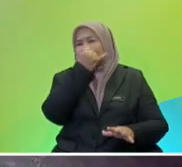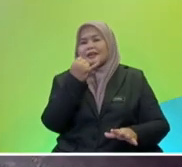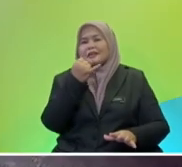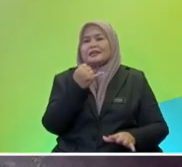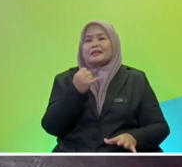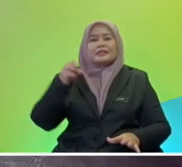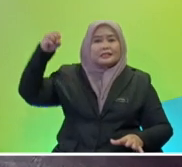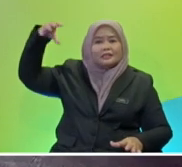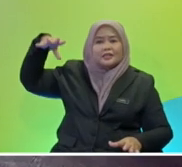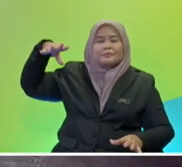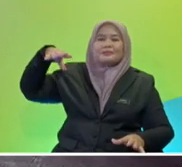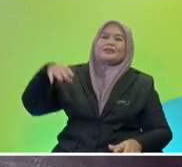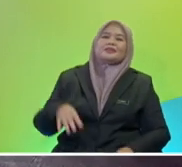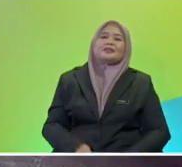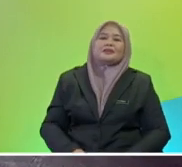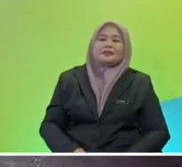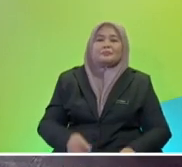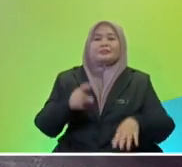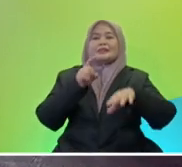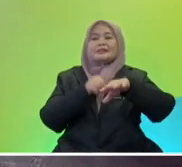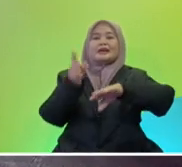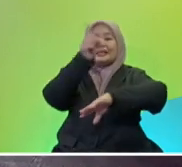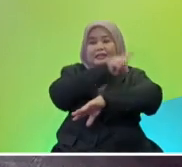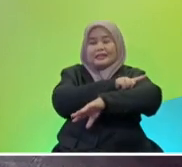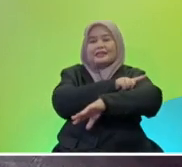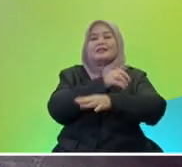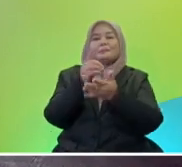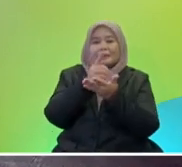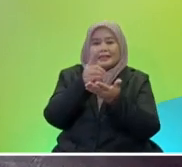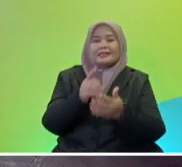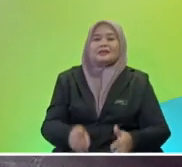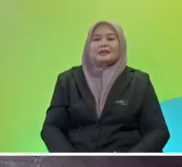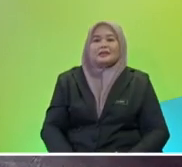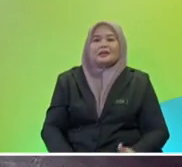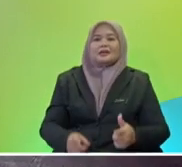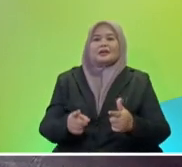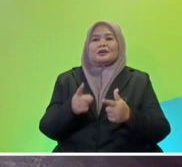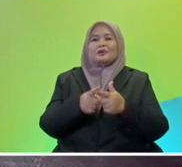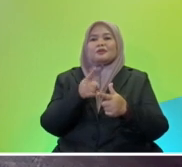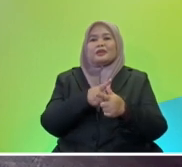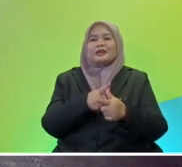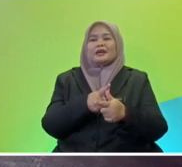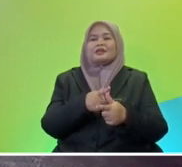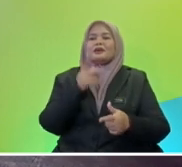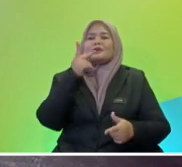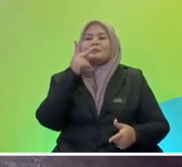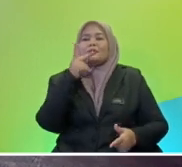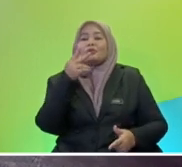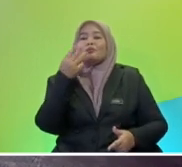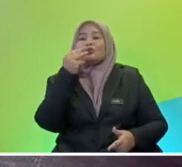juga cahaya yang bersinar-sinar sempurna hari raih dipavalid kemudian adu murco